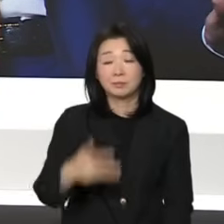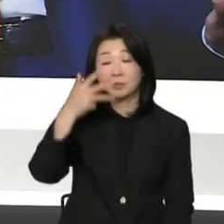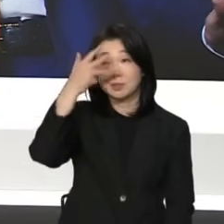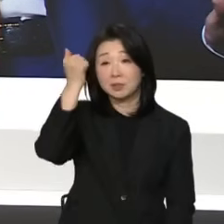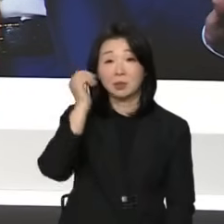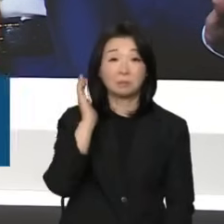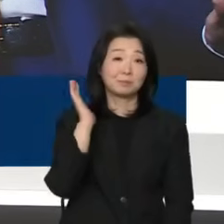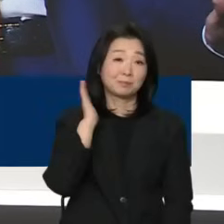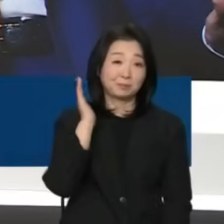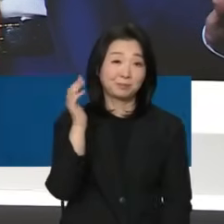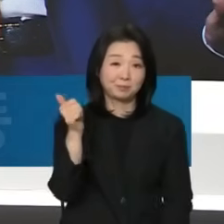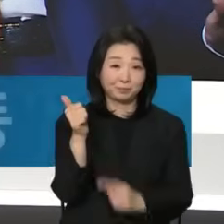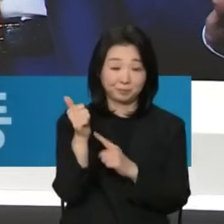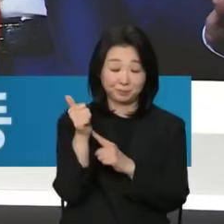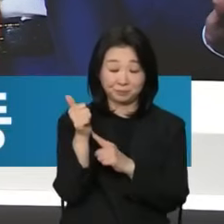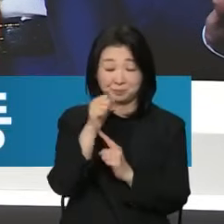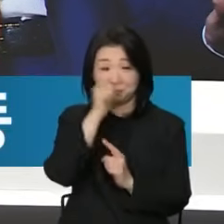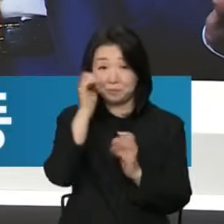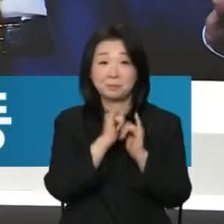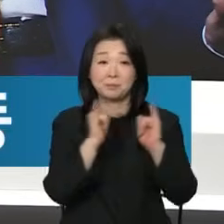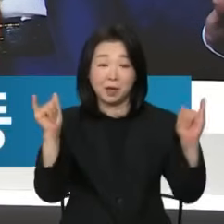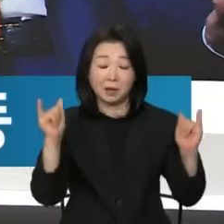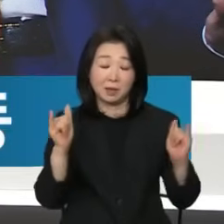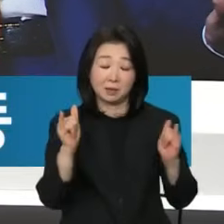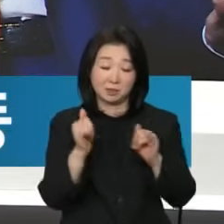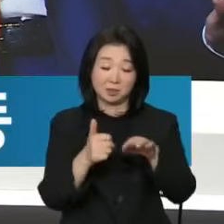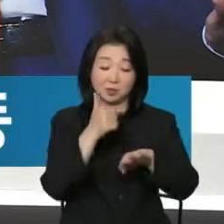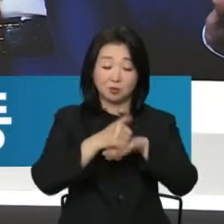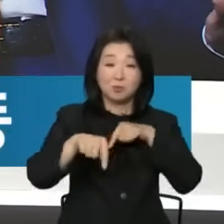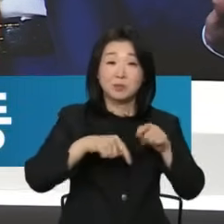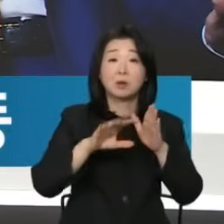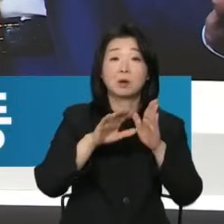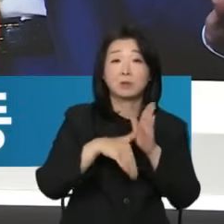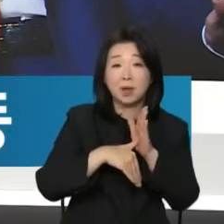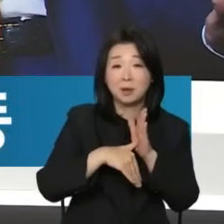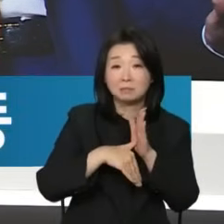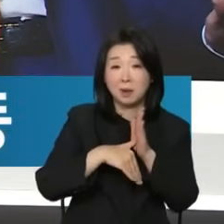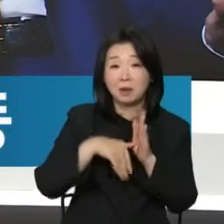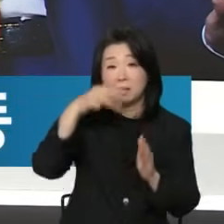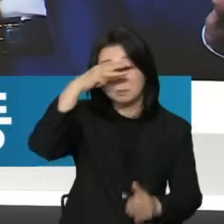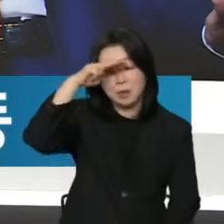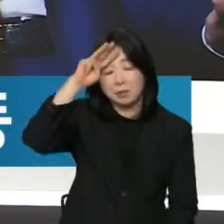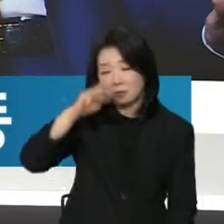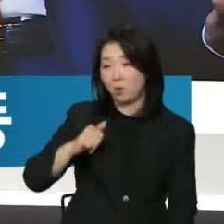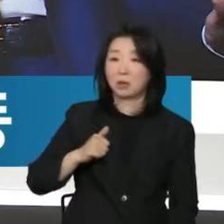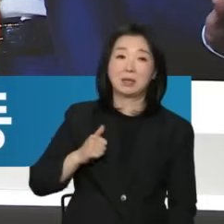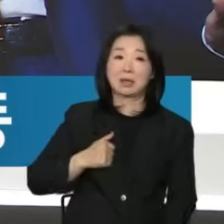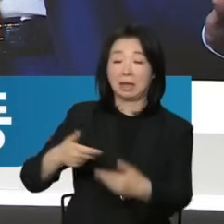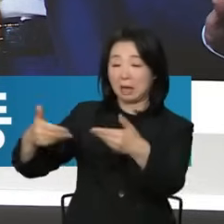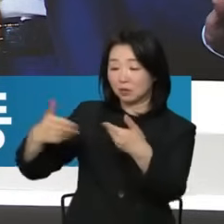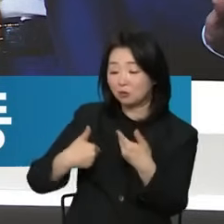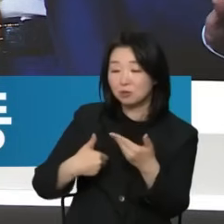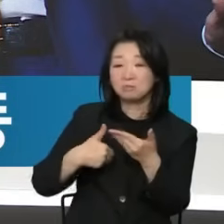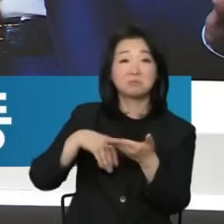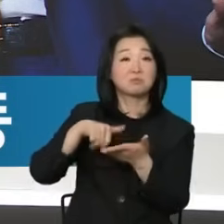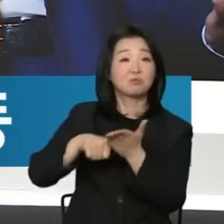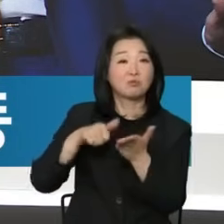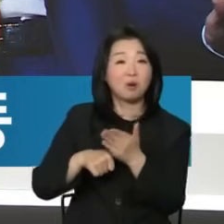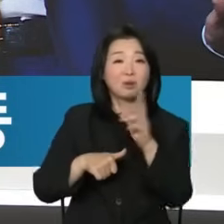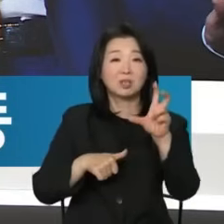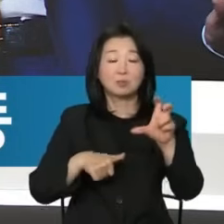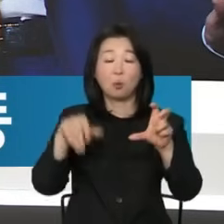트럼프 대통령 당선인이 취임 첫날 멕시코와 캐나다 수입 제품에 25%의 관세를 부과하겠다며 관세